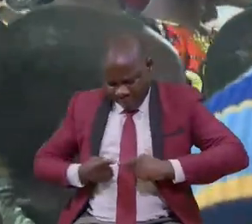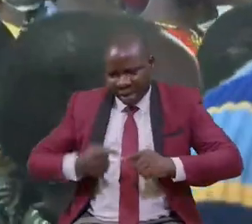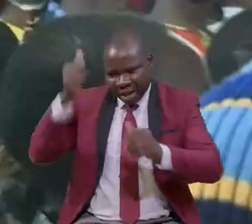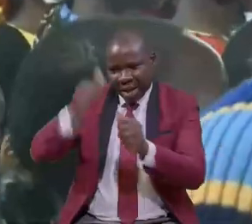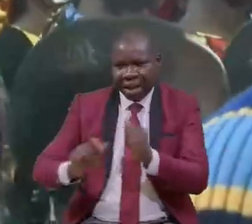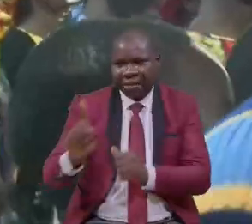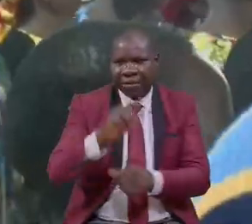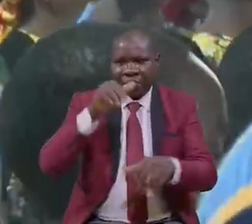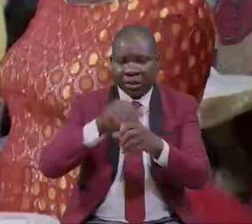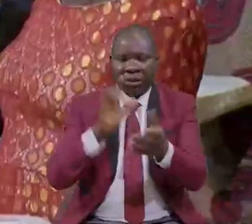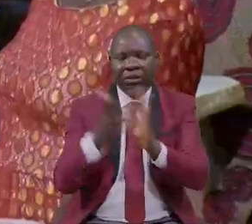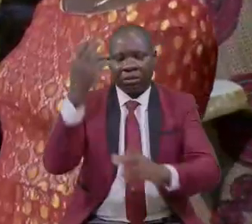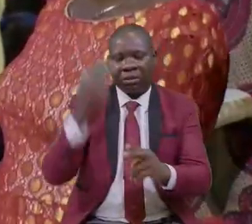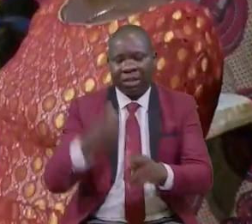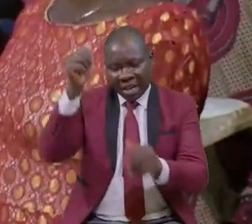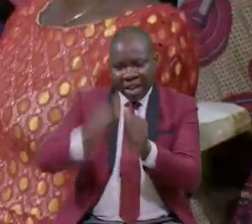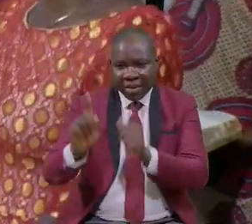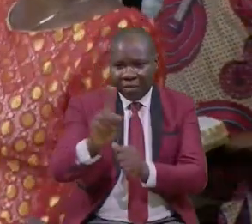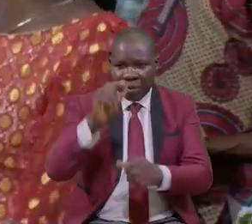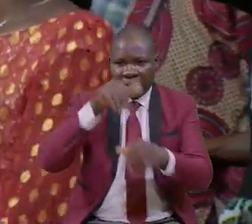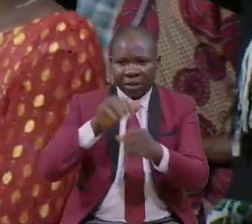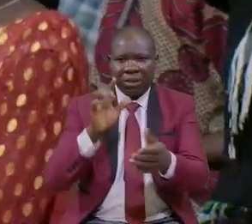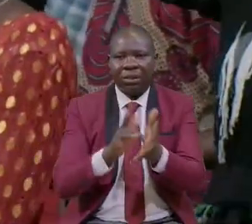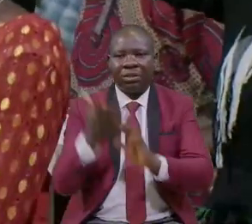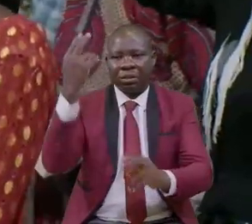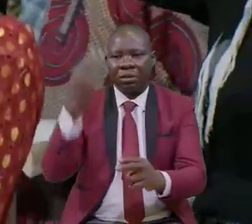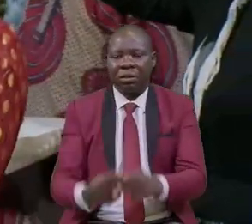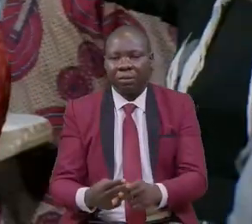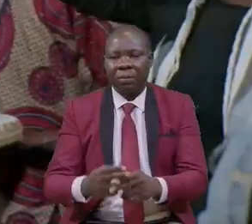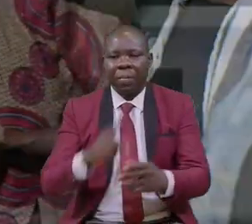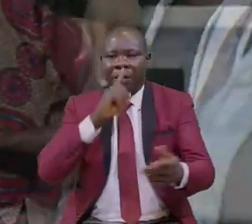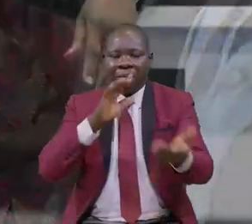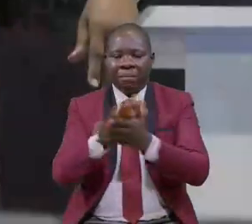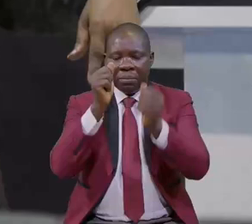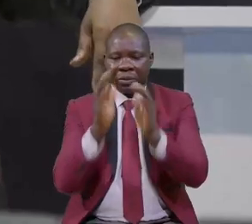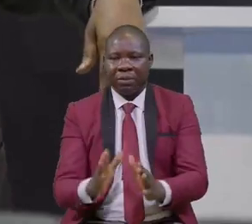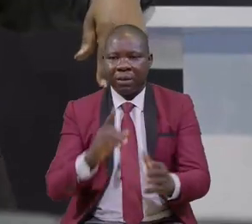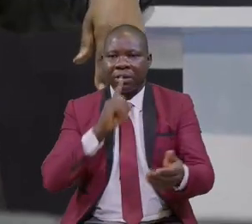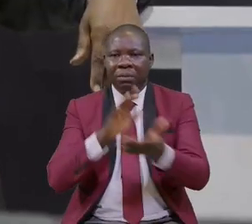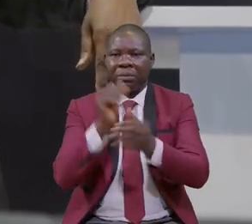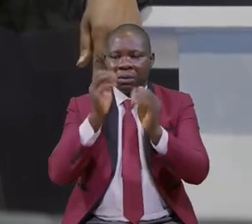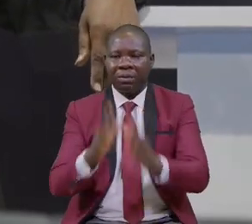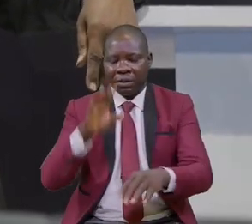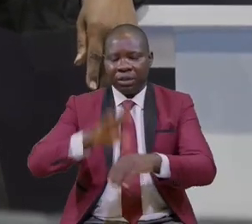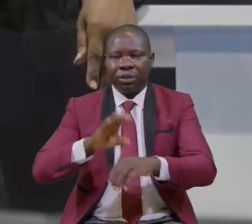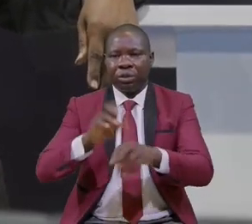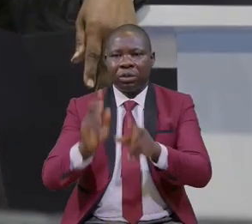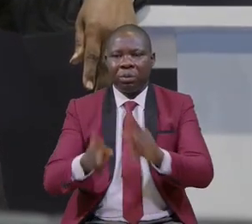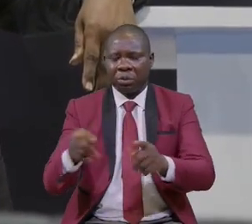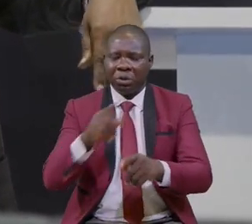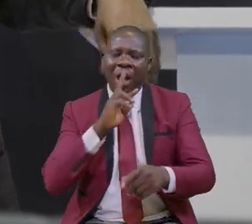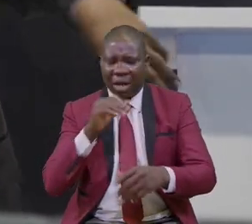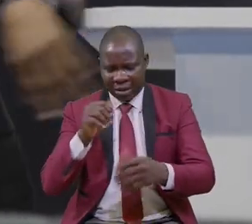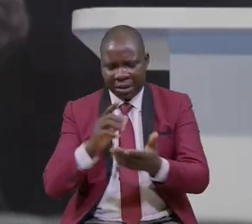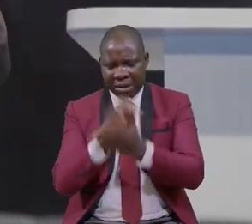le monde tout le monde les croyants les croyants tu es un